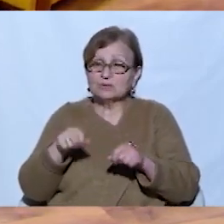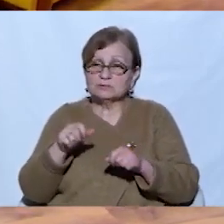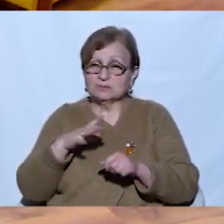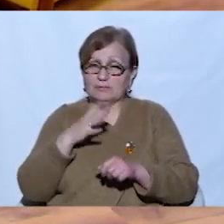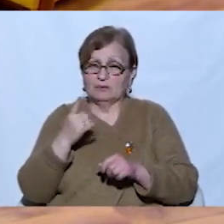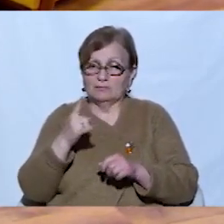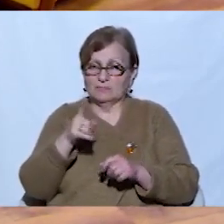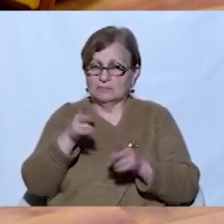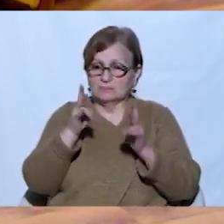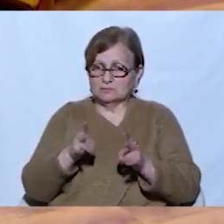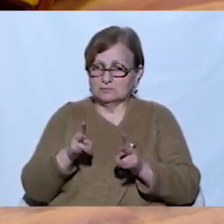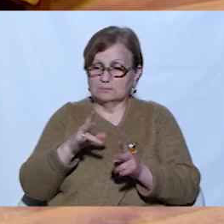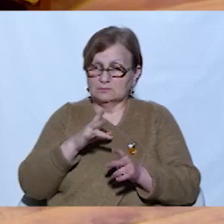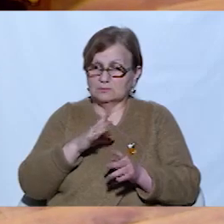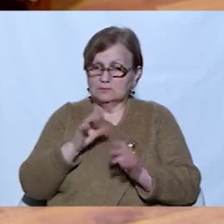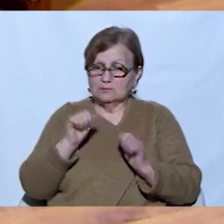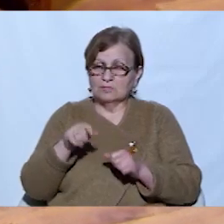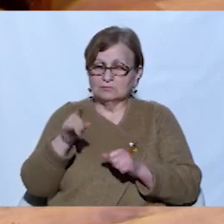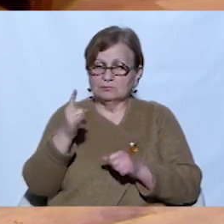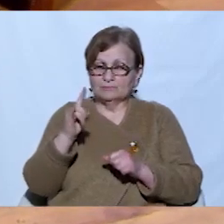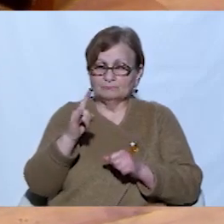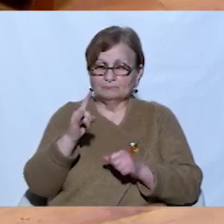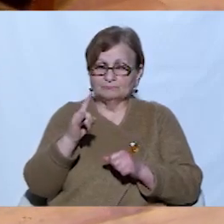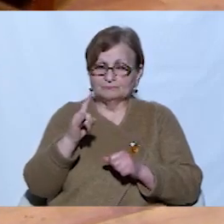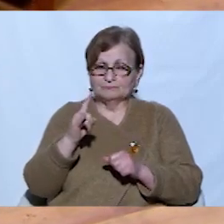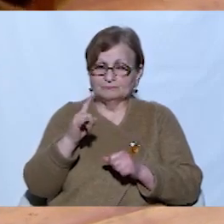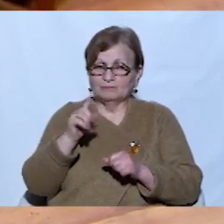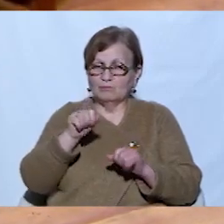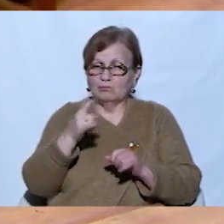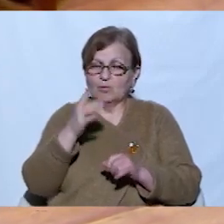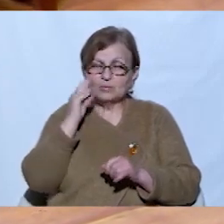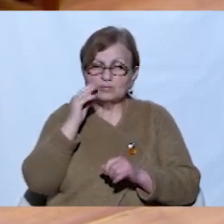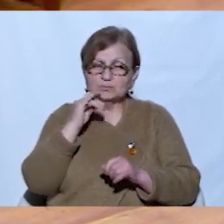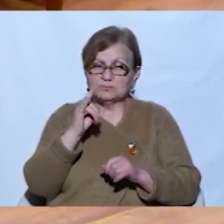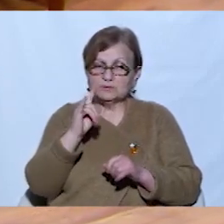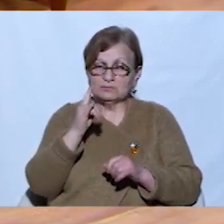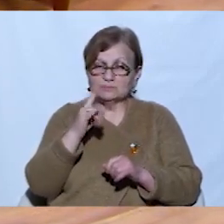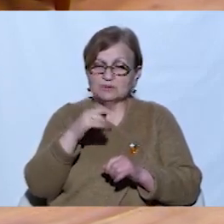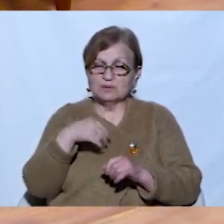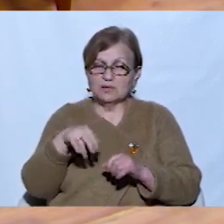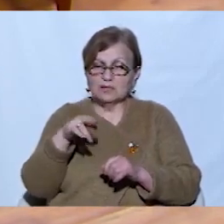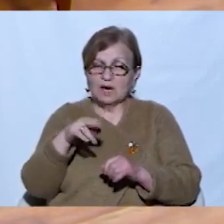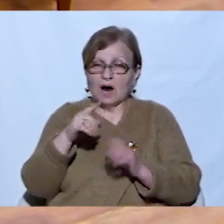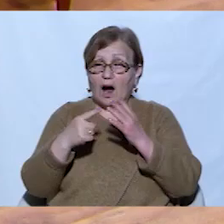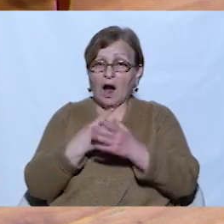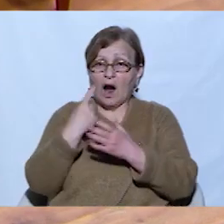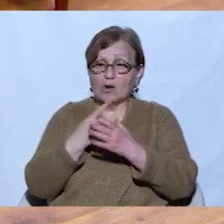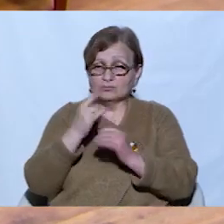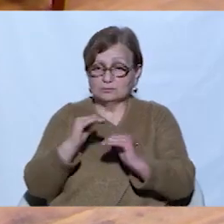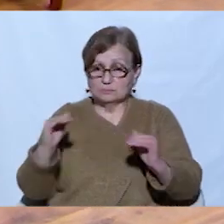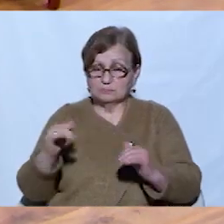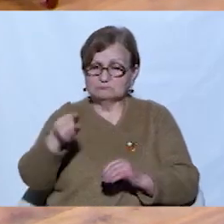რომელიც ბავშვისთვის დამაზიანებელია? შესაძლებელია იყოს მაგალითად აი ისიც კონკრეტულ დიაგნოზს ვახსენებს, რომ აუტიზმის მქონე